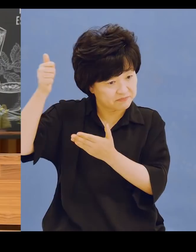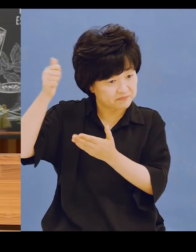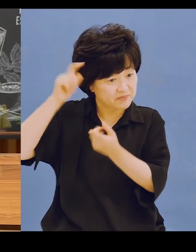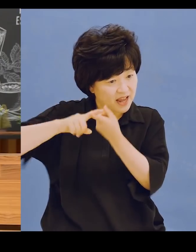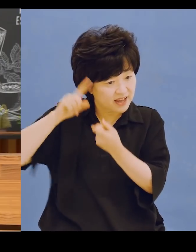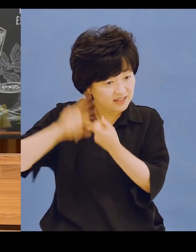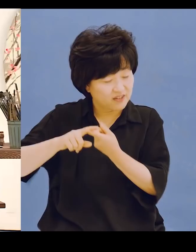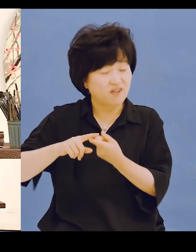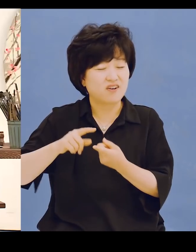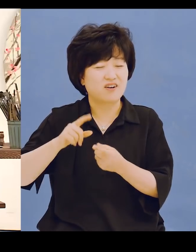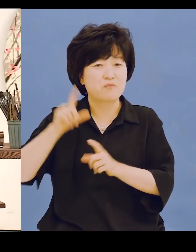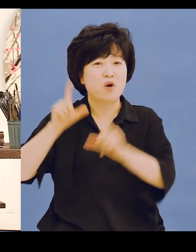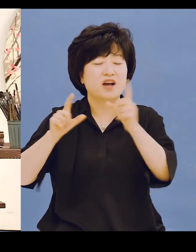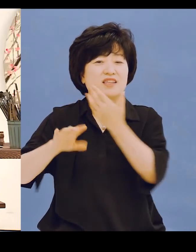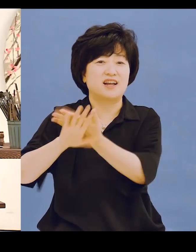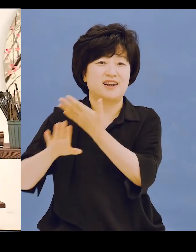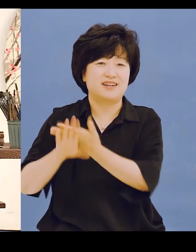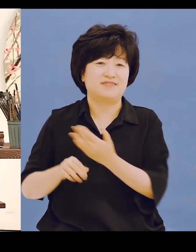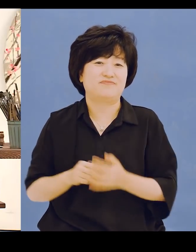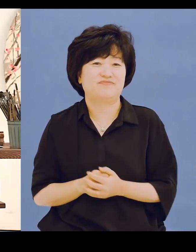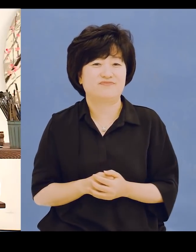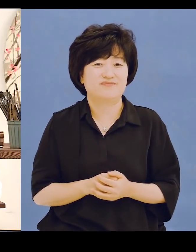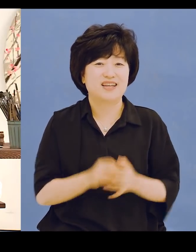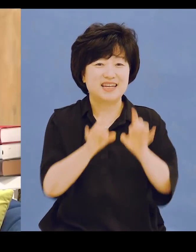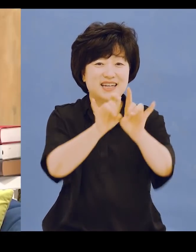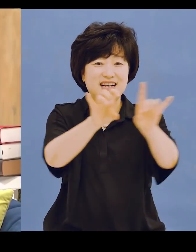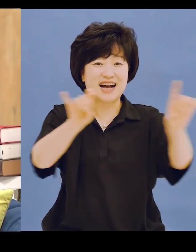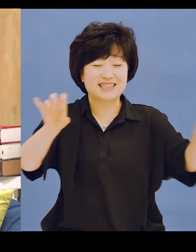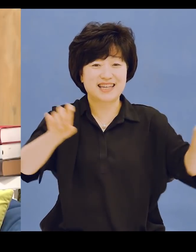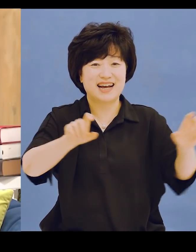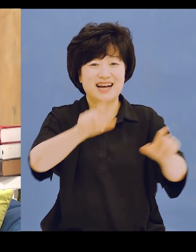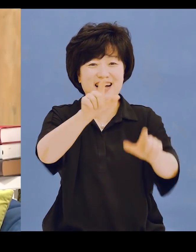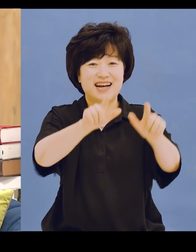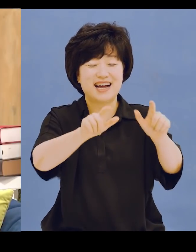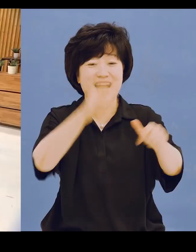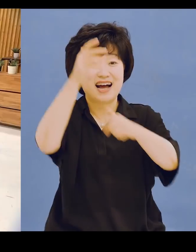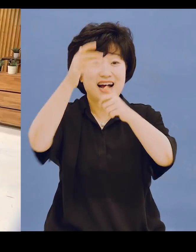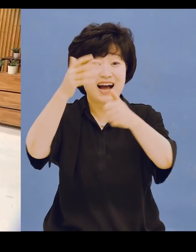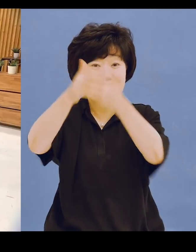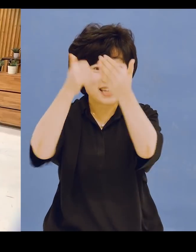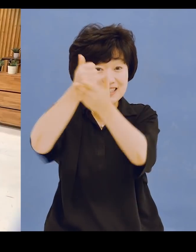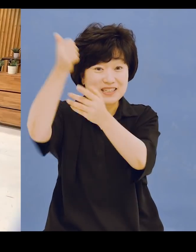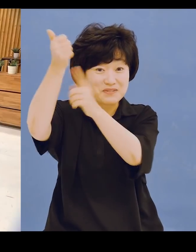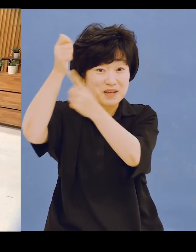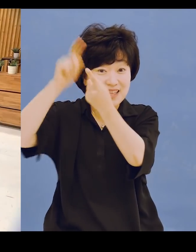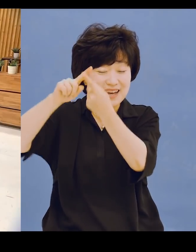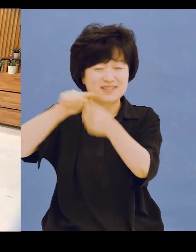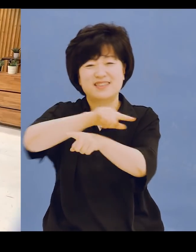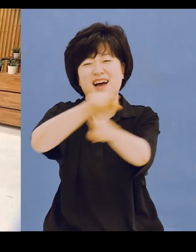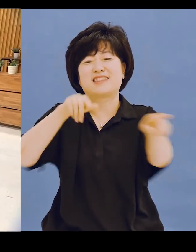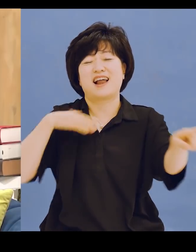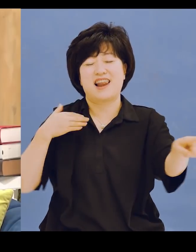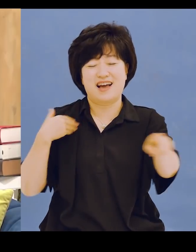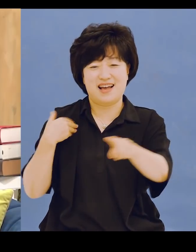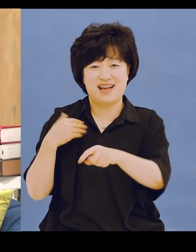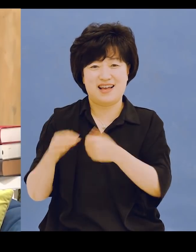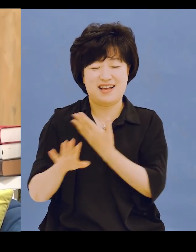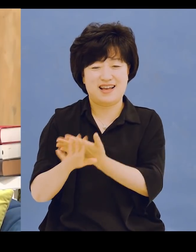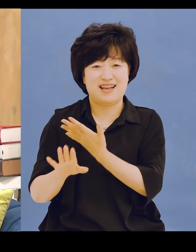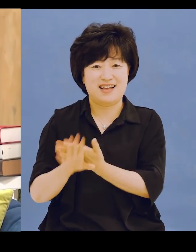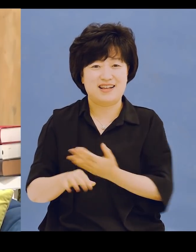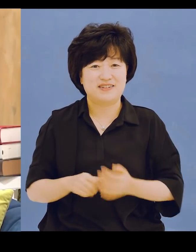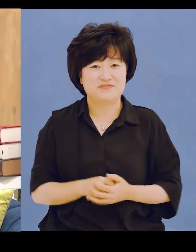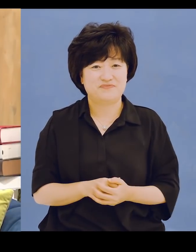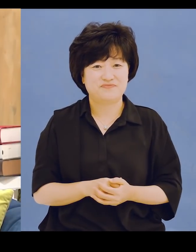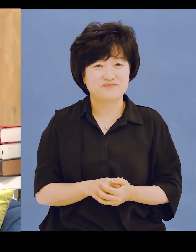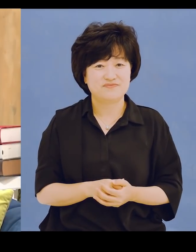섬기는 하나님이 다 사람마다 다르다는 그러니까 저는 이렇게 얘기해요. 우리 넷이잖아요. 네 사람의 하나님이 다 달라요. 맞아요. 그것은요 잘못된 게